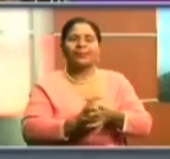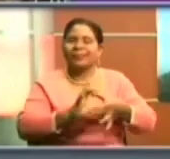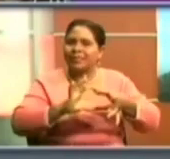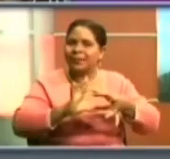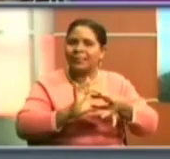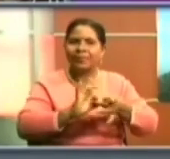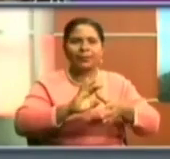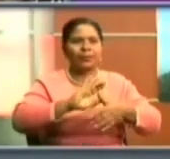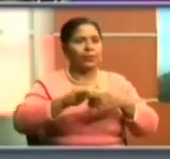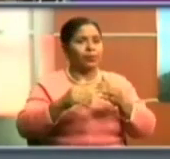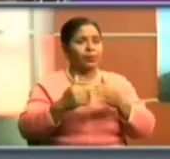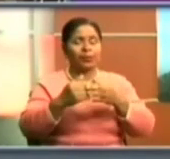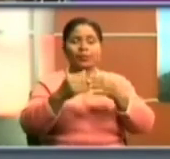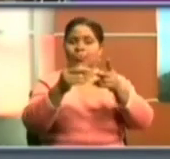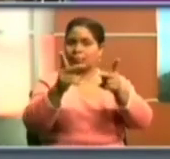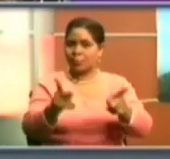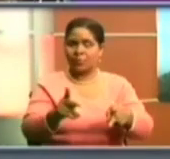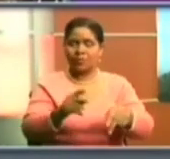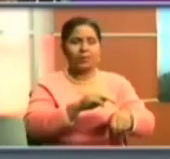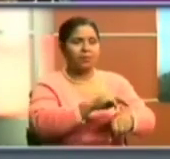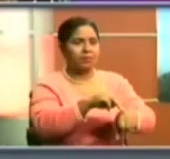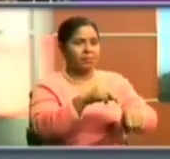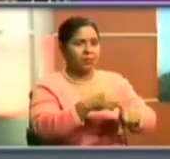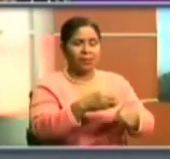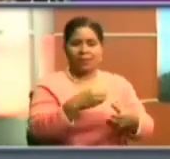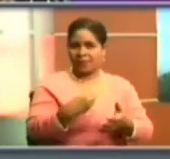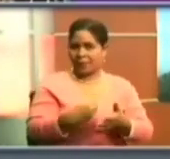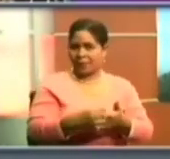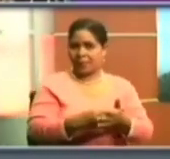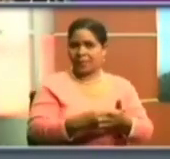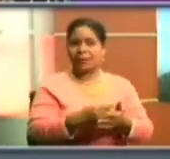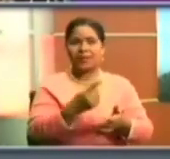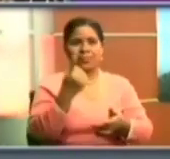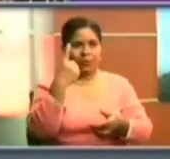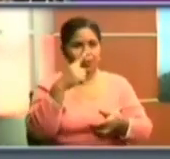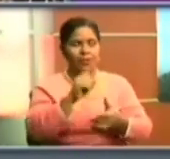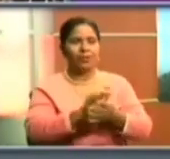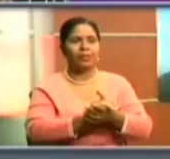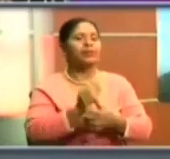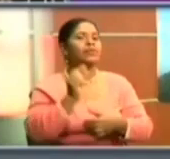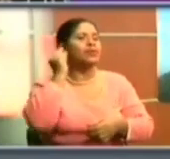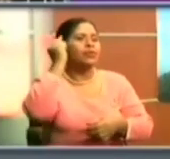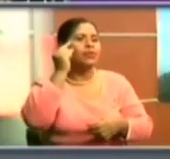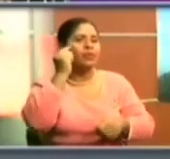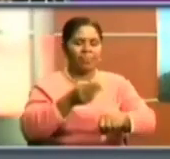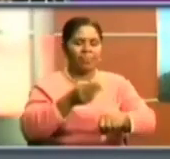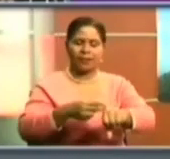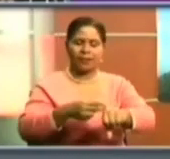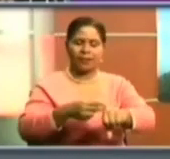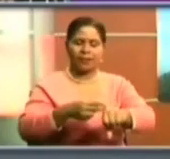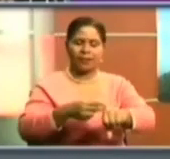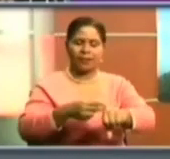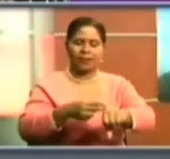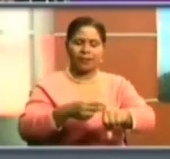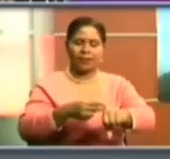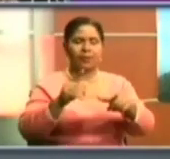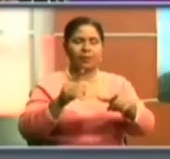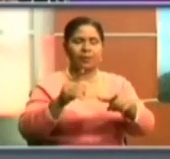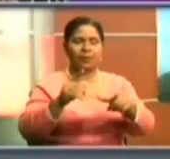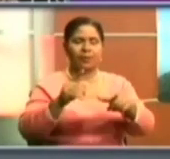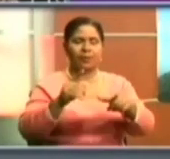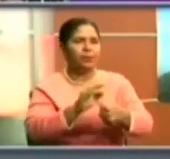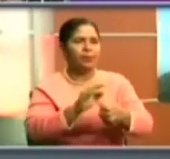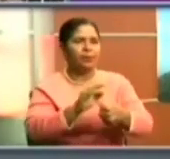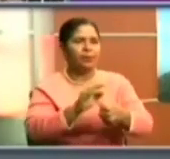collaboration non seulement ministère des Finances qui c'est ministère de tutelle non. Le gouvernement haïtien, Premier ministre, là,